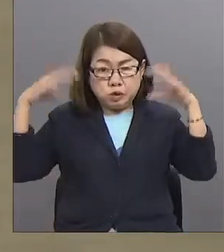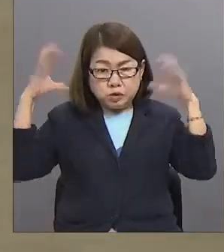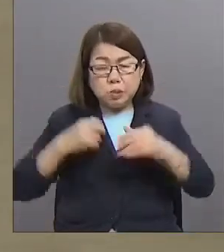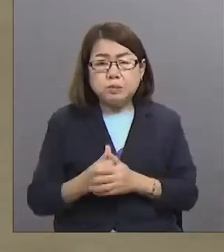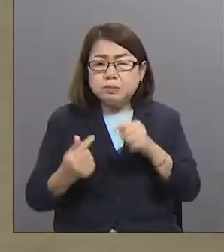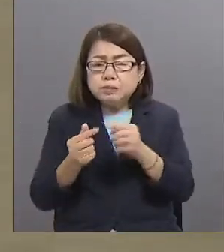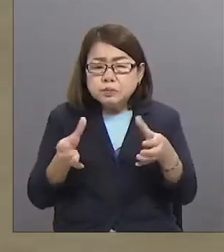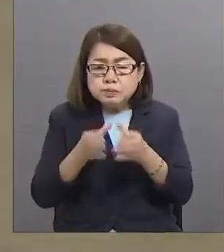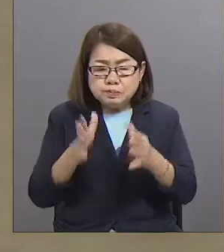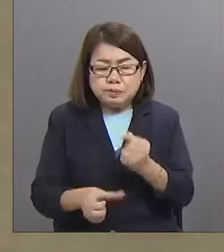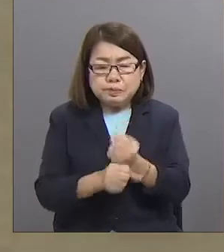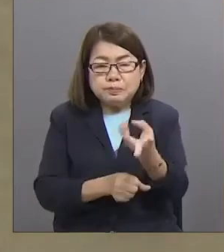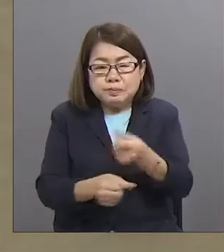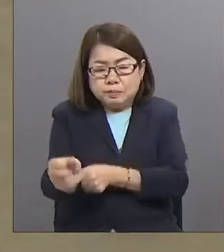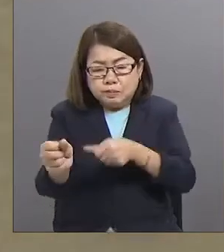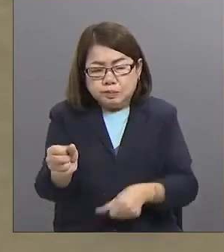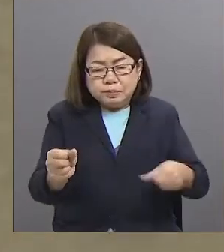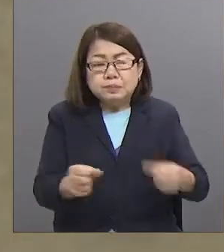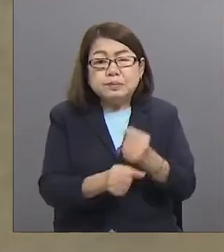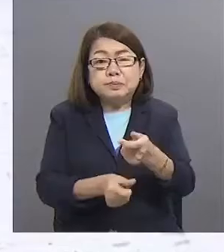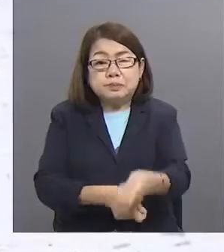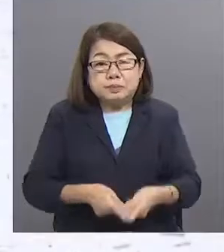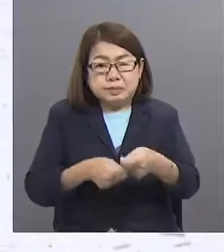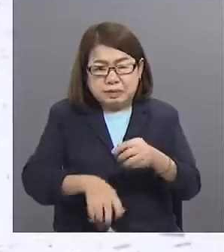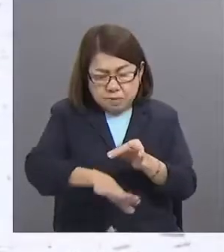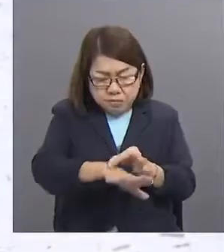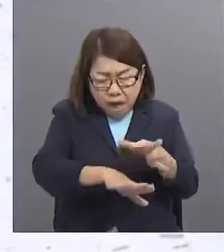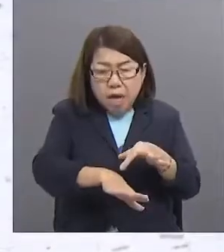บในกลุ่มเกษตรกรหากมีแผลที่ผิวหนังจะต้อง